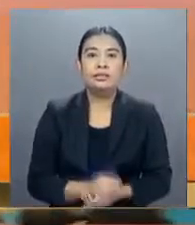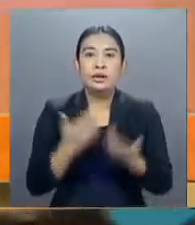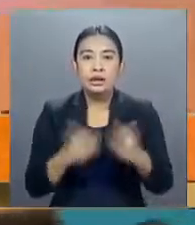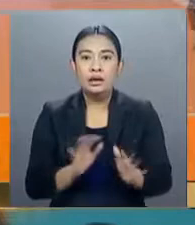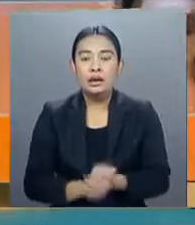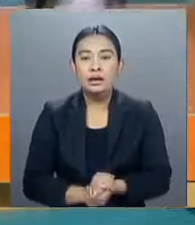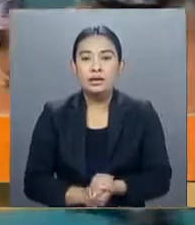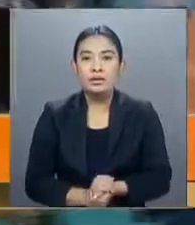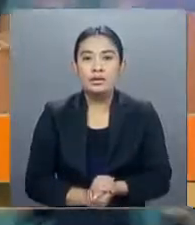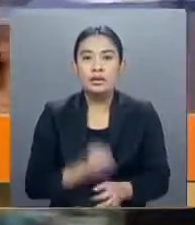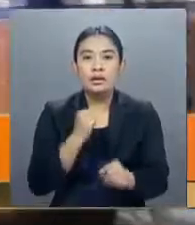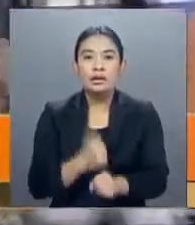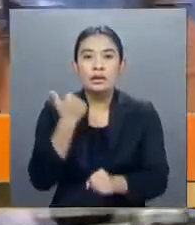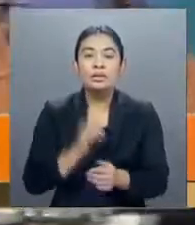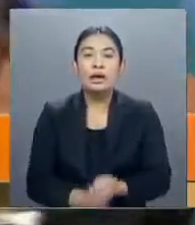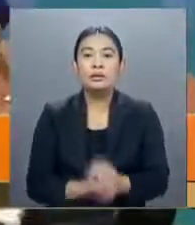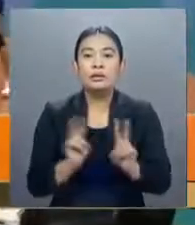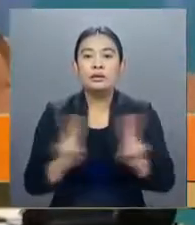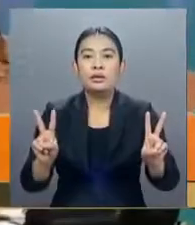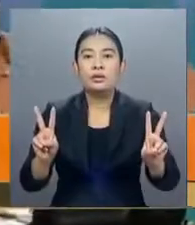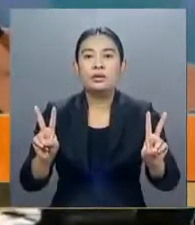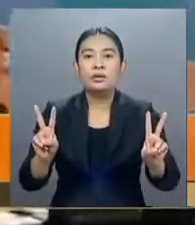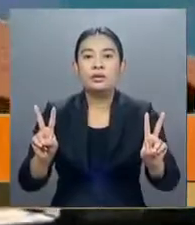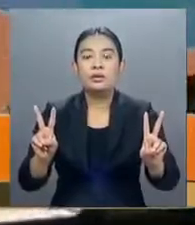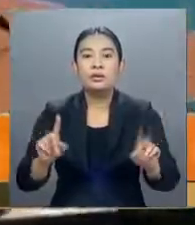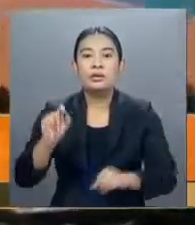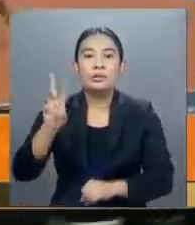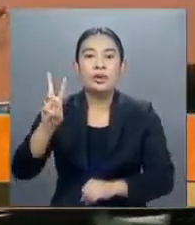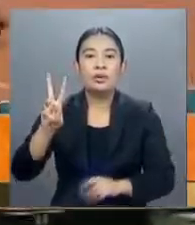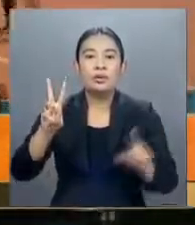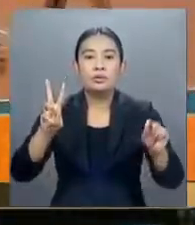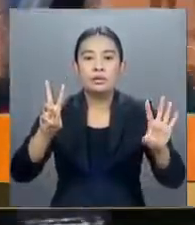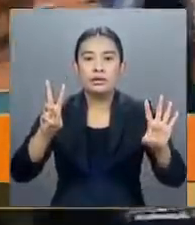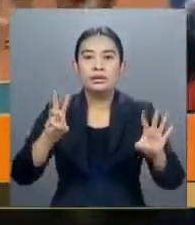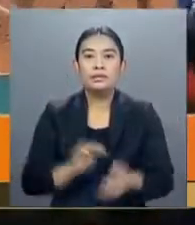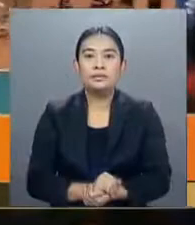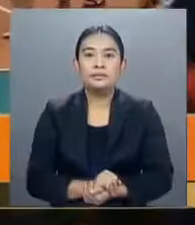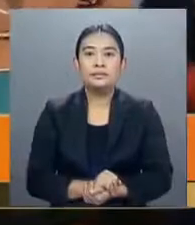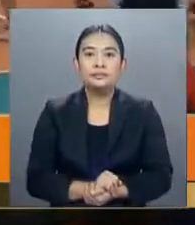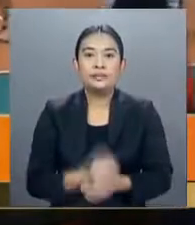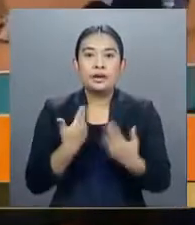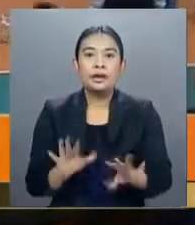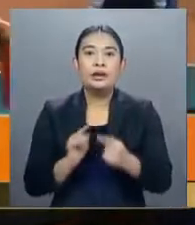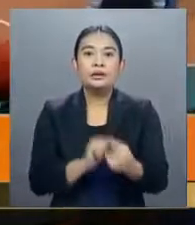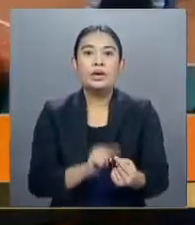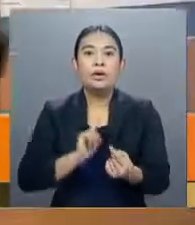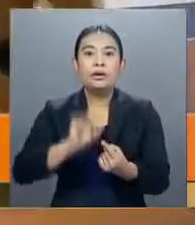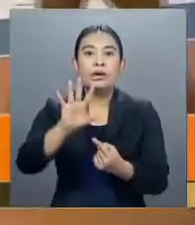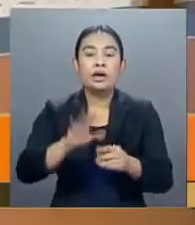ามตีเสมอเป็น2ต่อ2เซตในเซตที่4คะแนน26ต่อ24ต้องเล่นกันต่อในเซตที่5เป็นเซตตัด